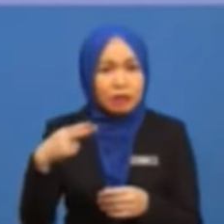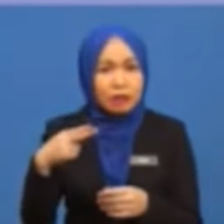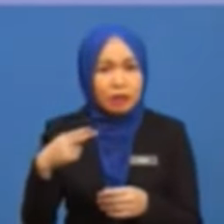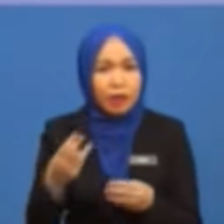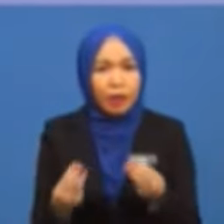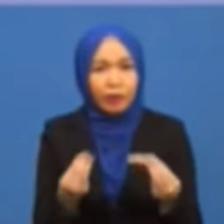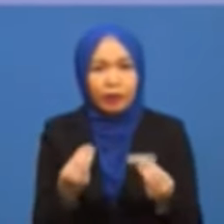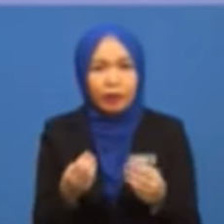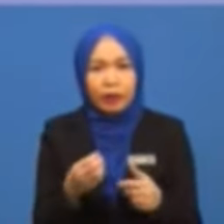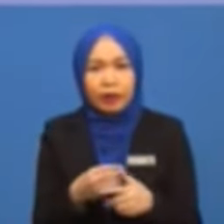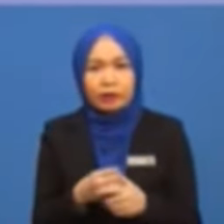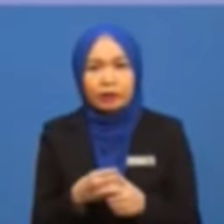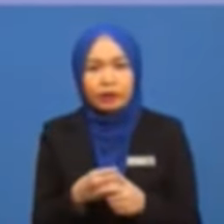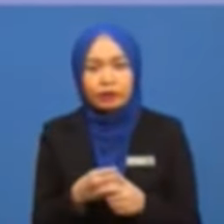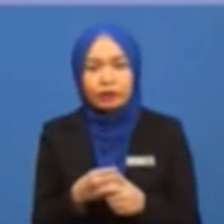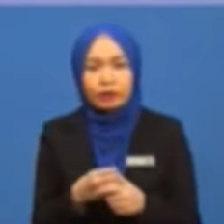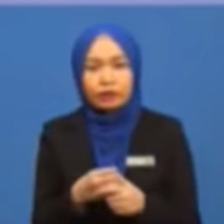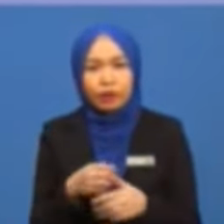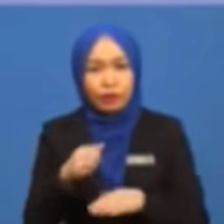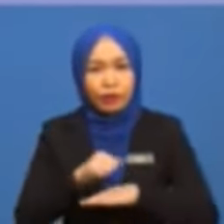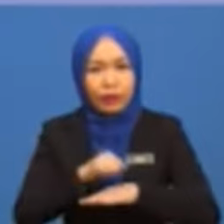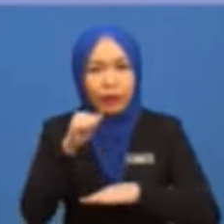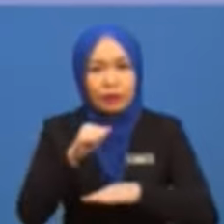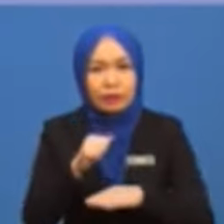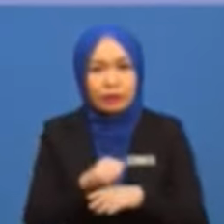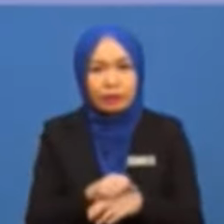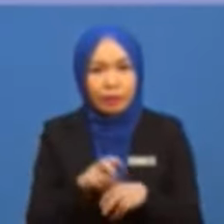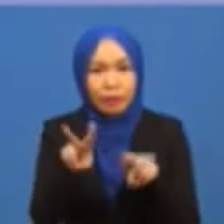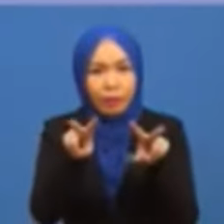asid mempengaruhi nilai pH asid?